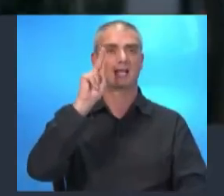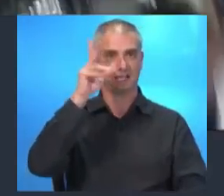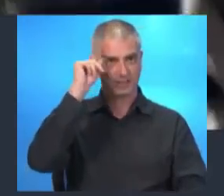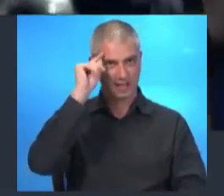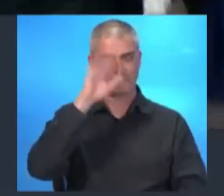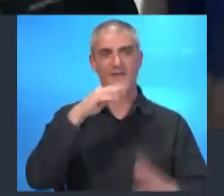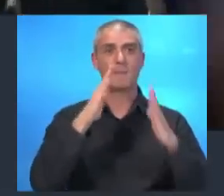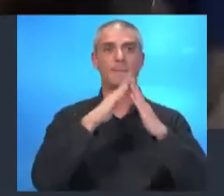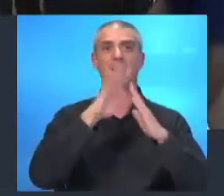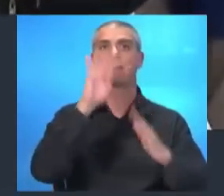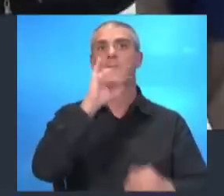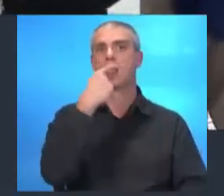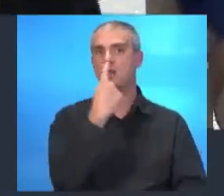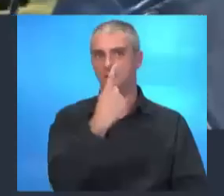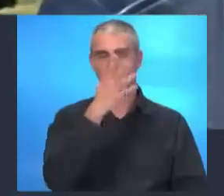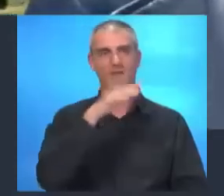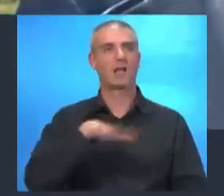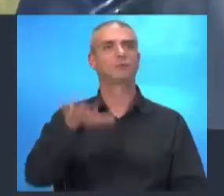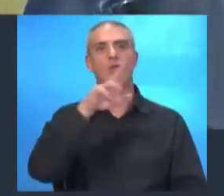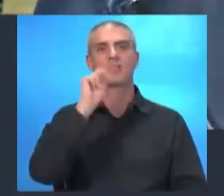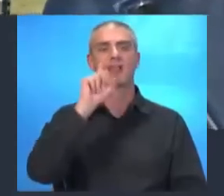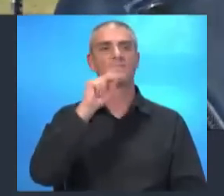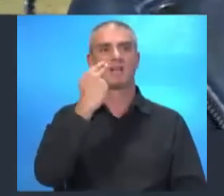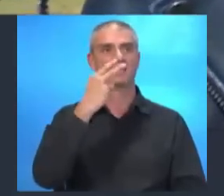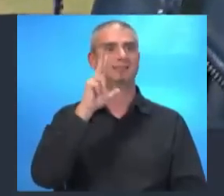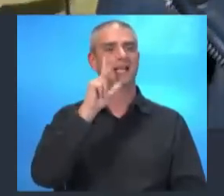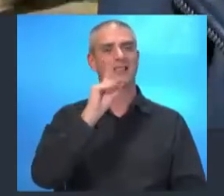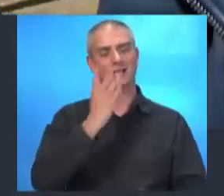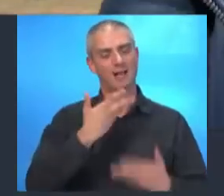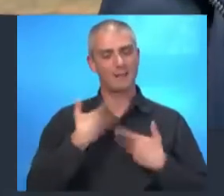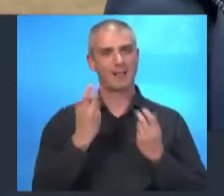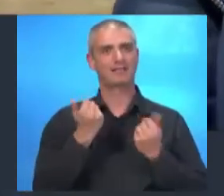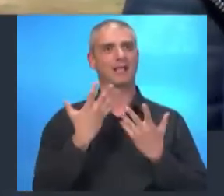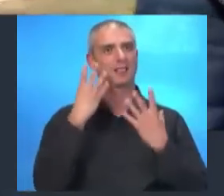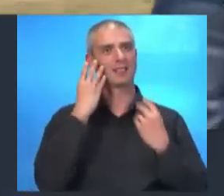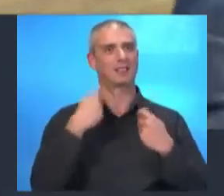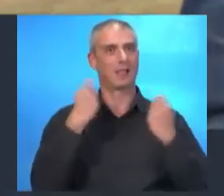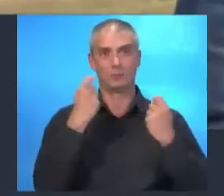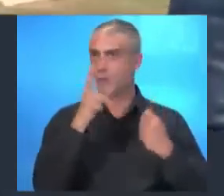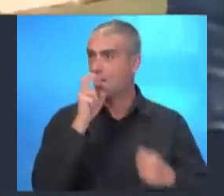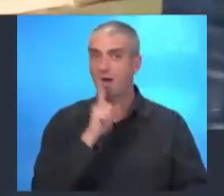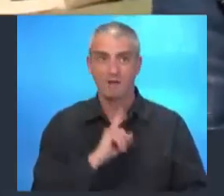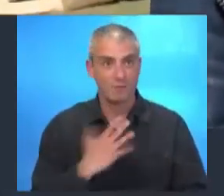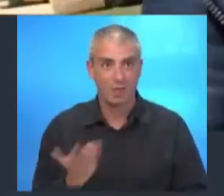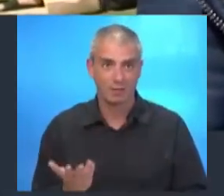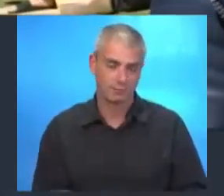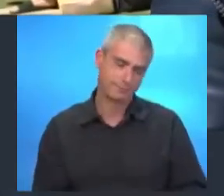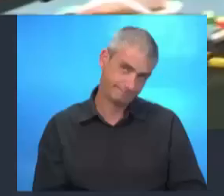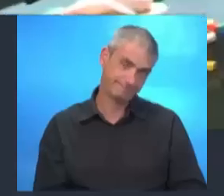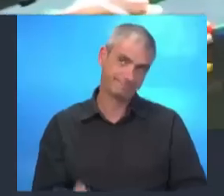ביאליק עצמו, וגם כמובן נווה צדק. אנחנו באנו לספוג קצת תרבות. באפול האל? עובדים על